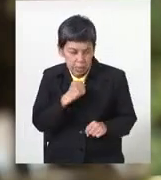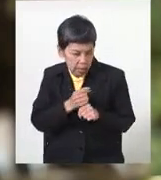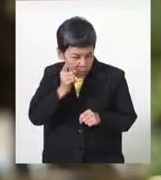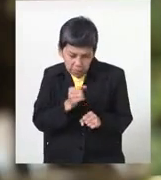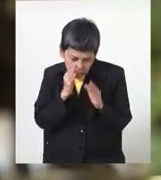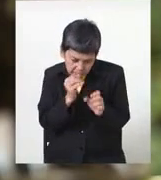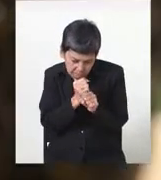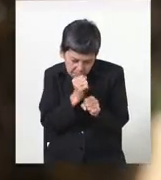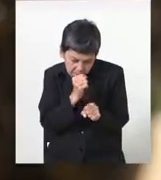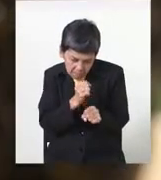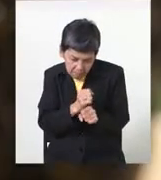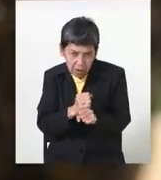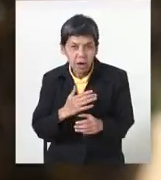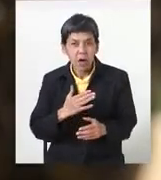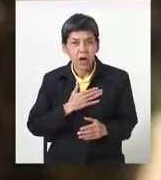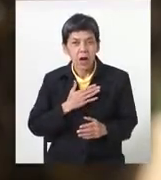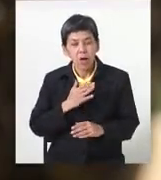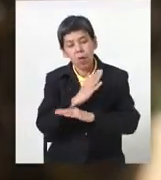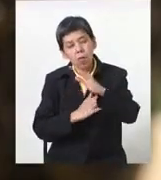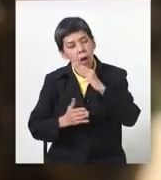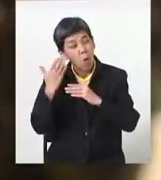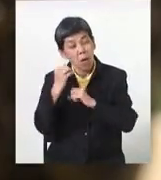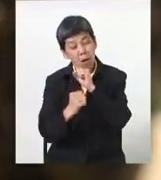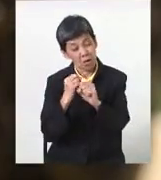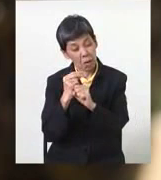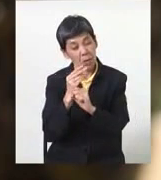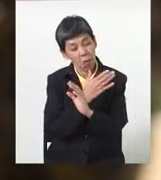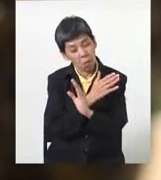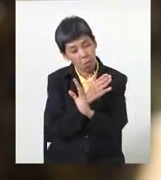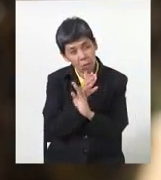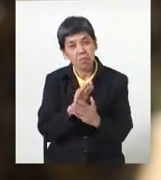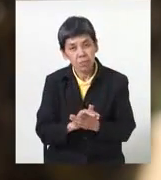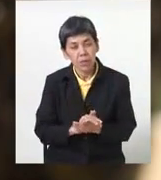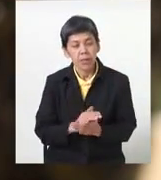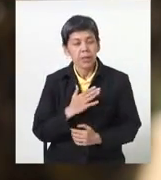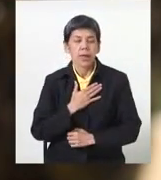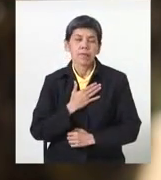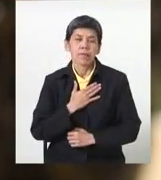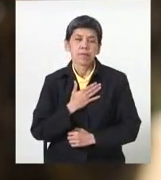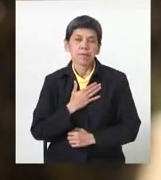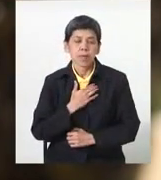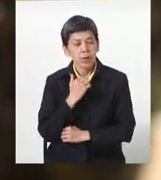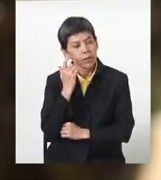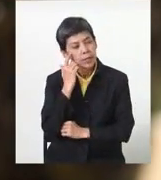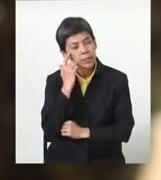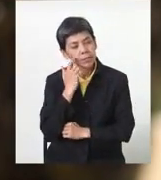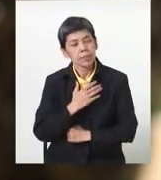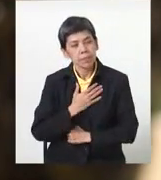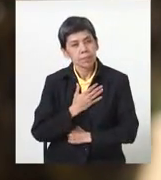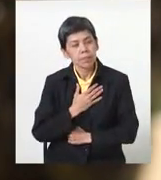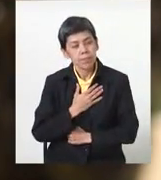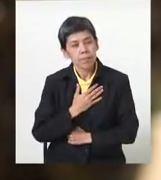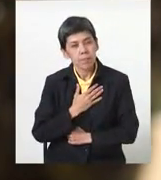เทในการทำงานตั้งแต่นอนบนเตียงเมื่อ 30ปีที่แล้วเนี่ยจุดหนึ่งเนี่ยที่เรา